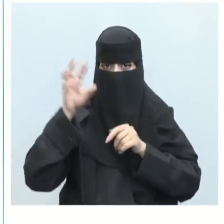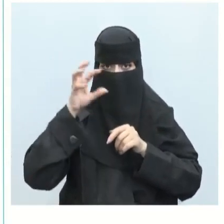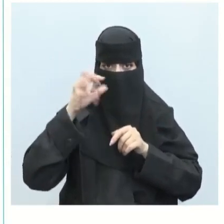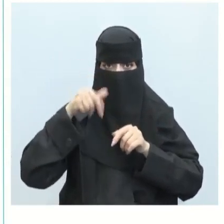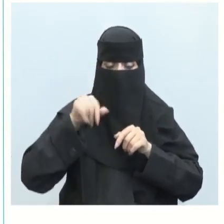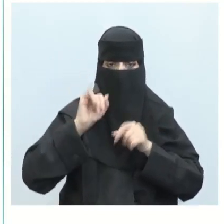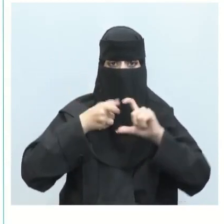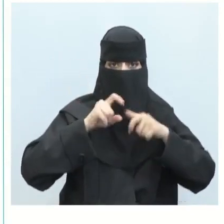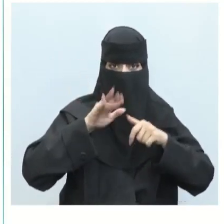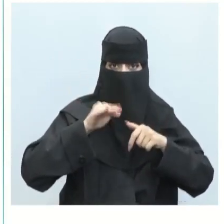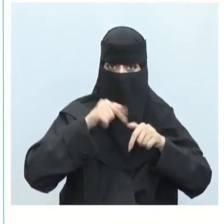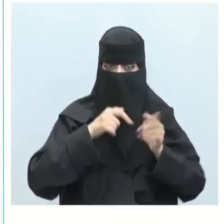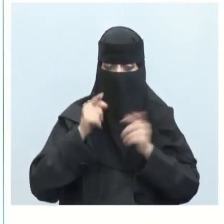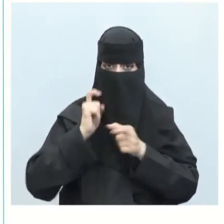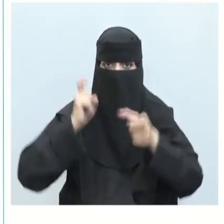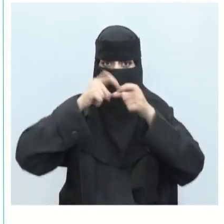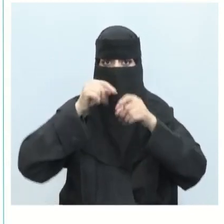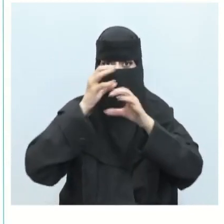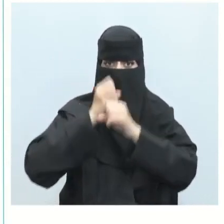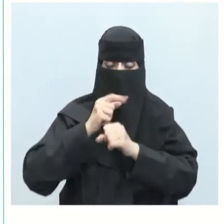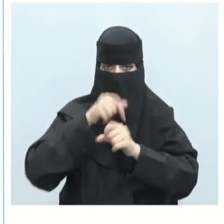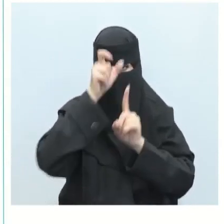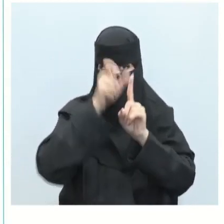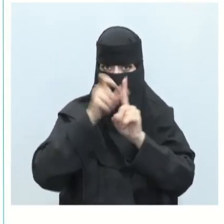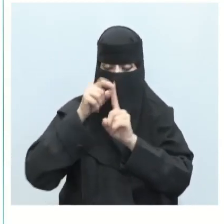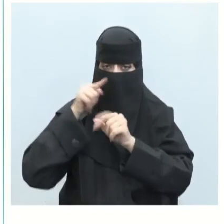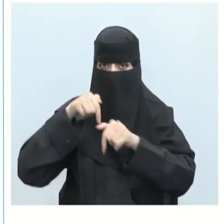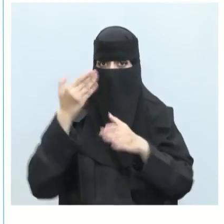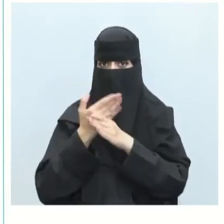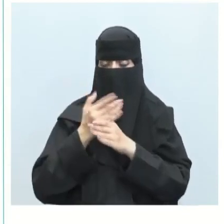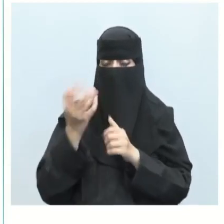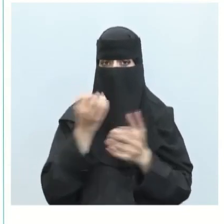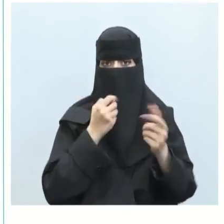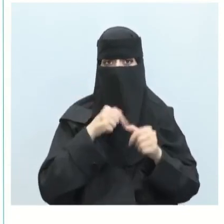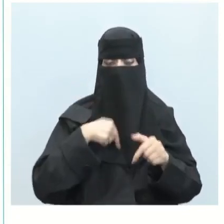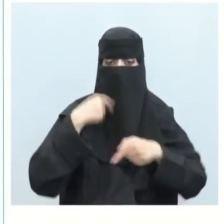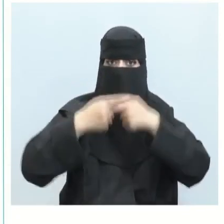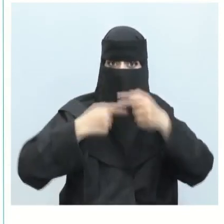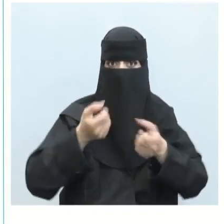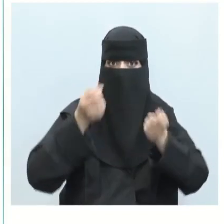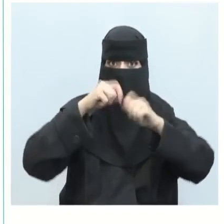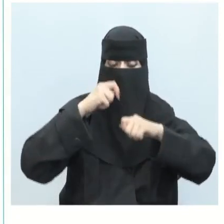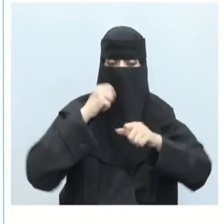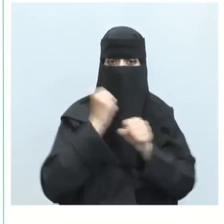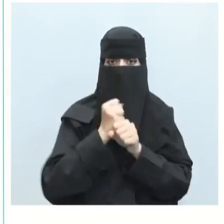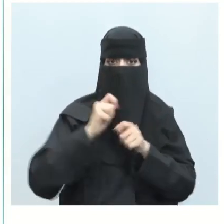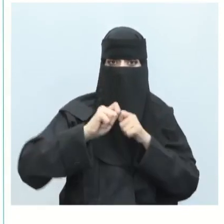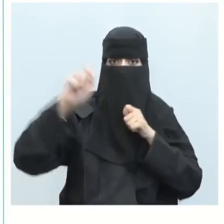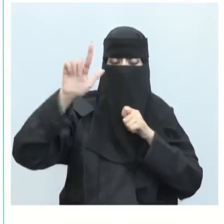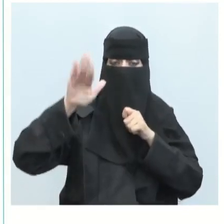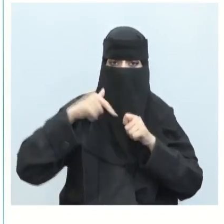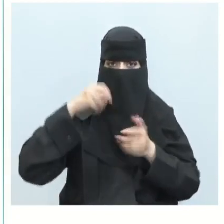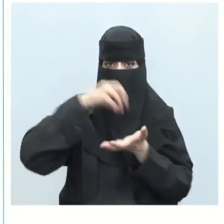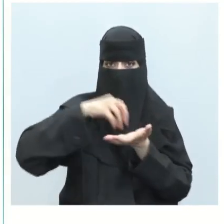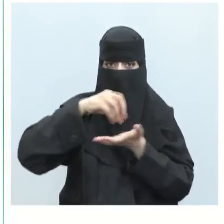والمؤسسات الى توفير الوصول الامن موظفيها بسبب الحاجه المتزايده للعمل عن بعد او بعيدا عن